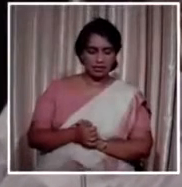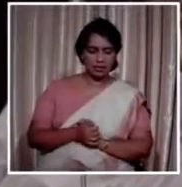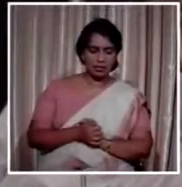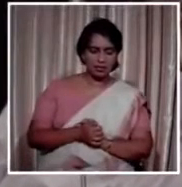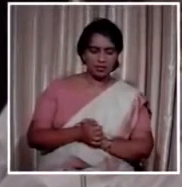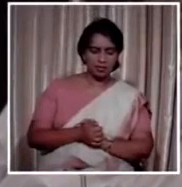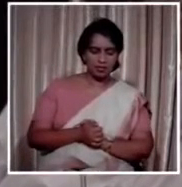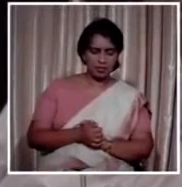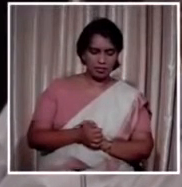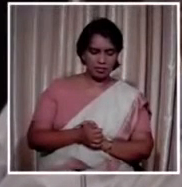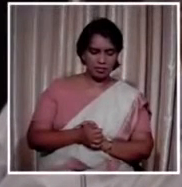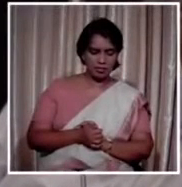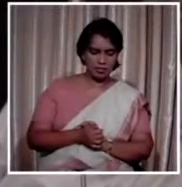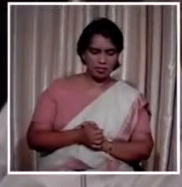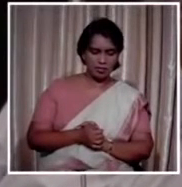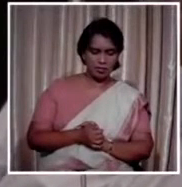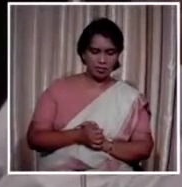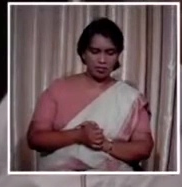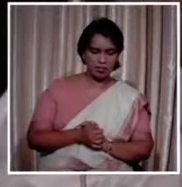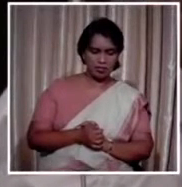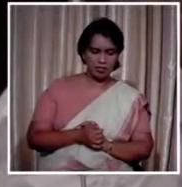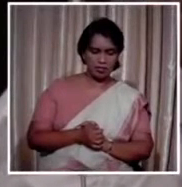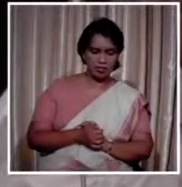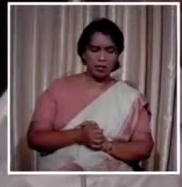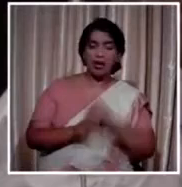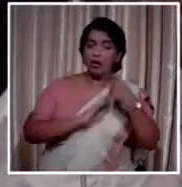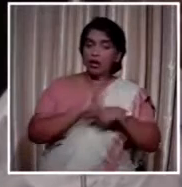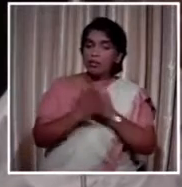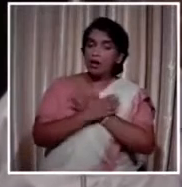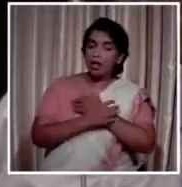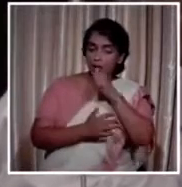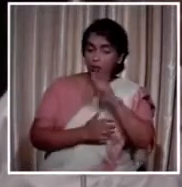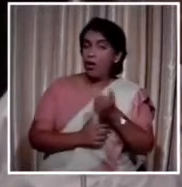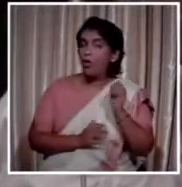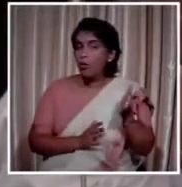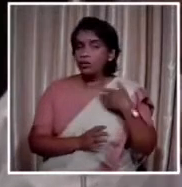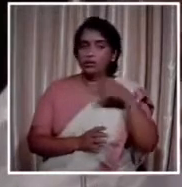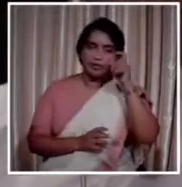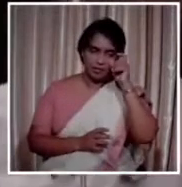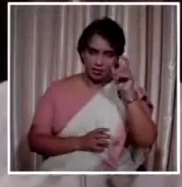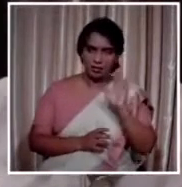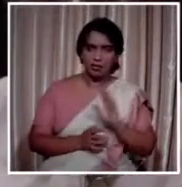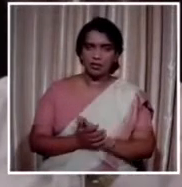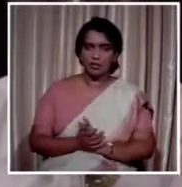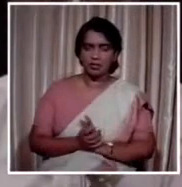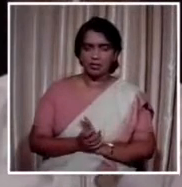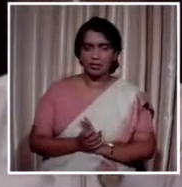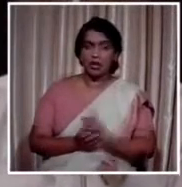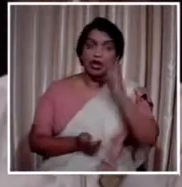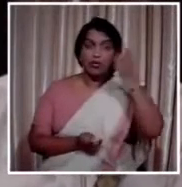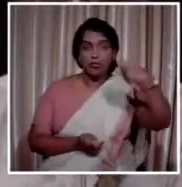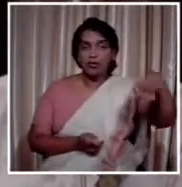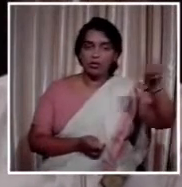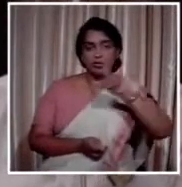வேண்டும். அதனால்தான் எதிர்ப்புகள் அப்பாற்பட்ட தலையீடு தேவை என்பதை நான் முன்பே உங்களுக்கு நினைவூட்டினேன்.